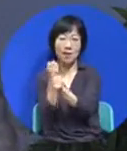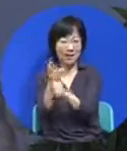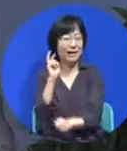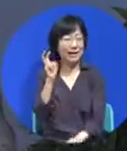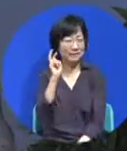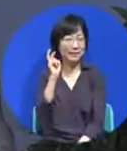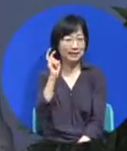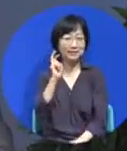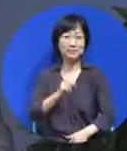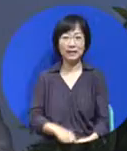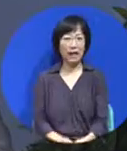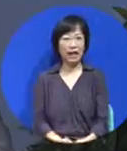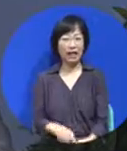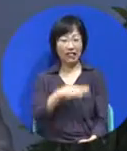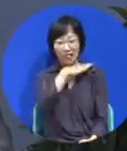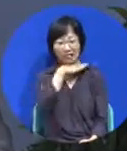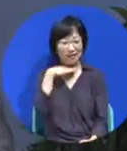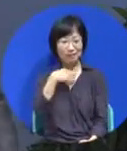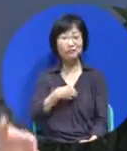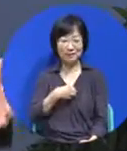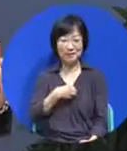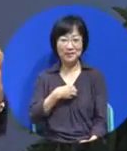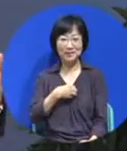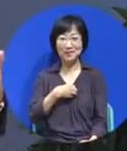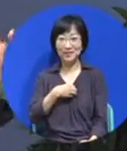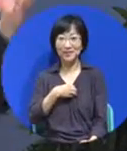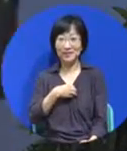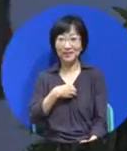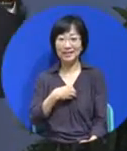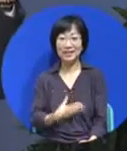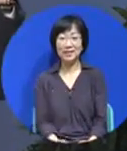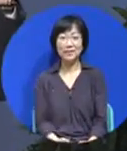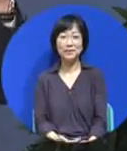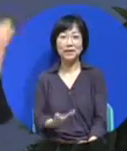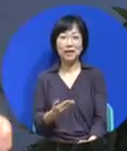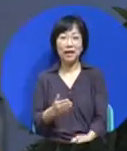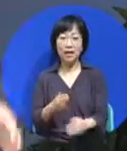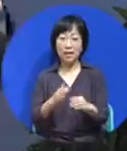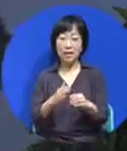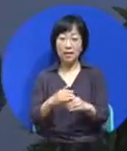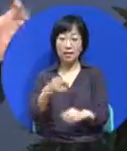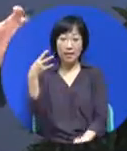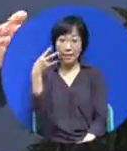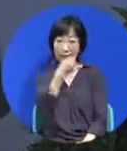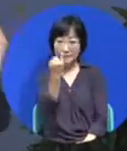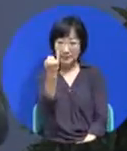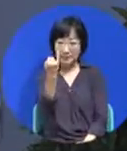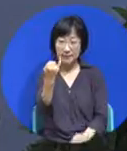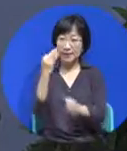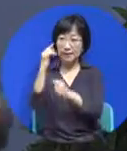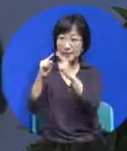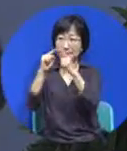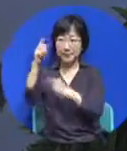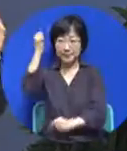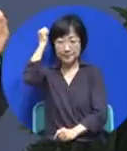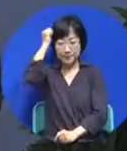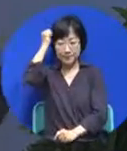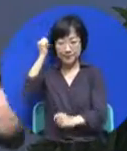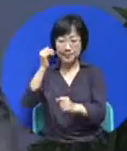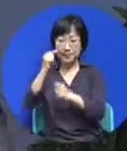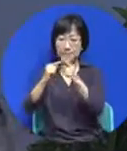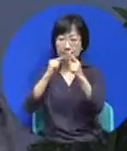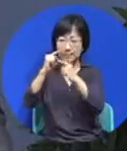problem. 그럼 죽습니다. 에스더가 말씀을 갖고 있는 자요, 말씀 성취를 알고 있는 자요, 답을